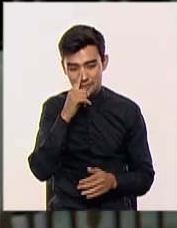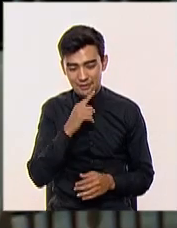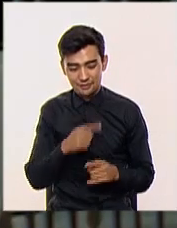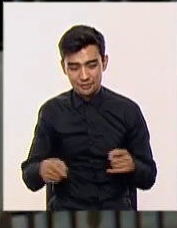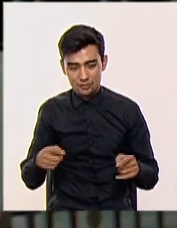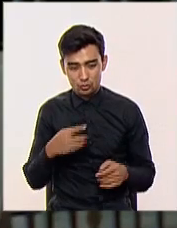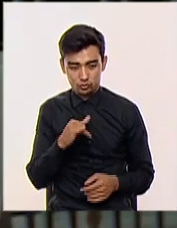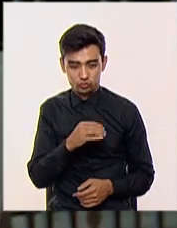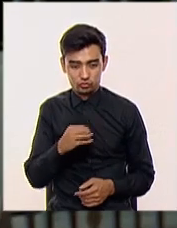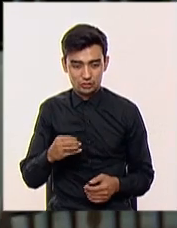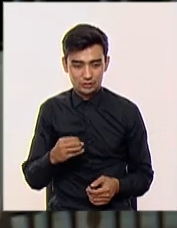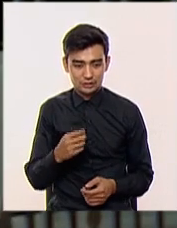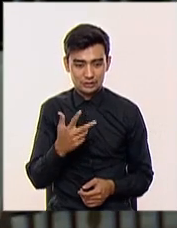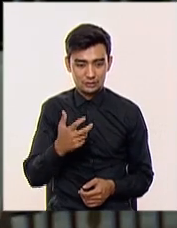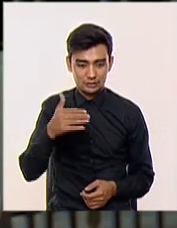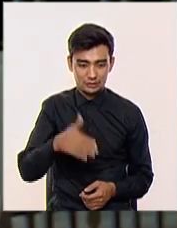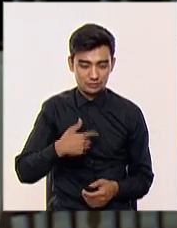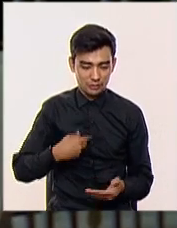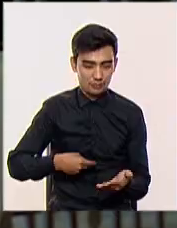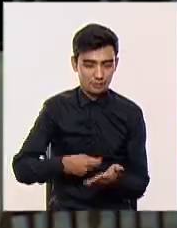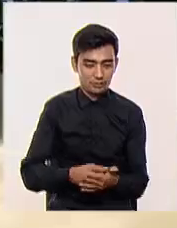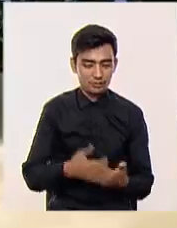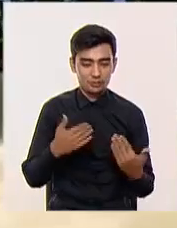авто уже отдал больше 300 тысяч тенге.